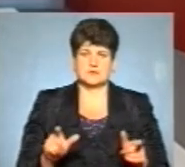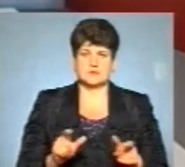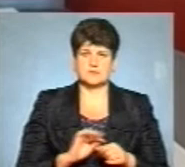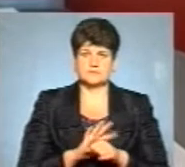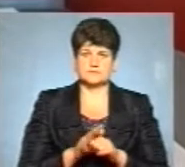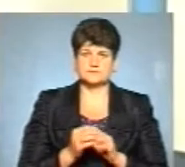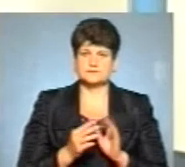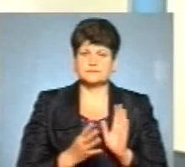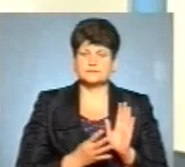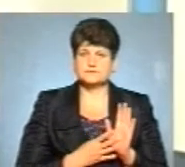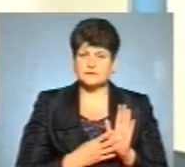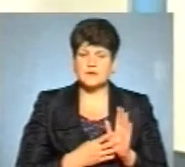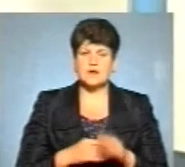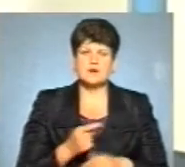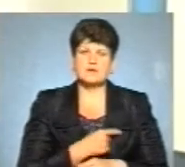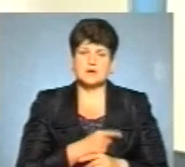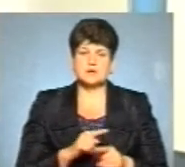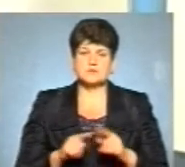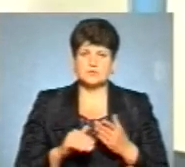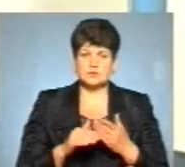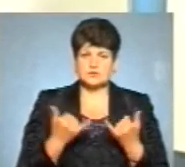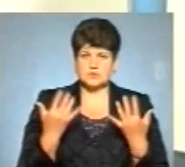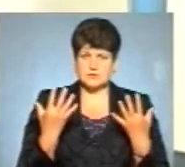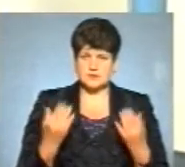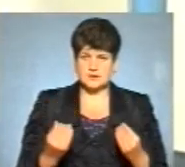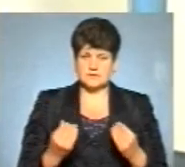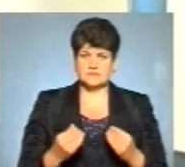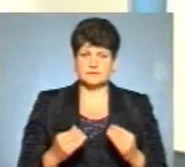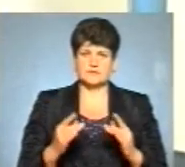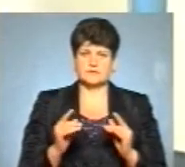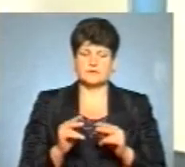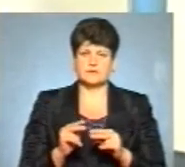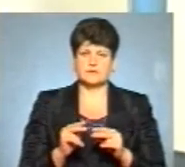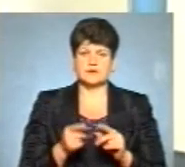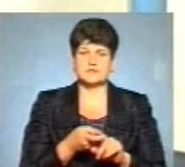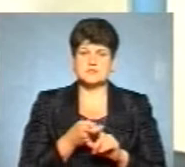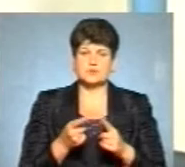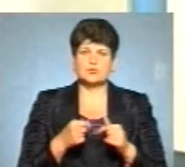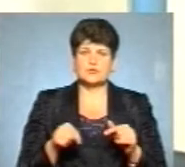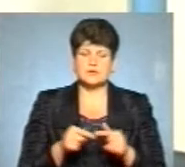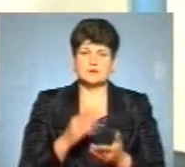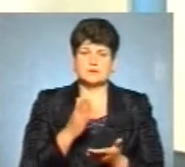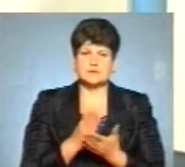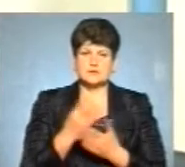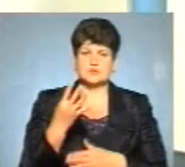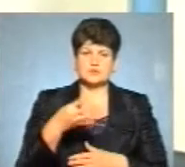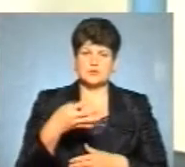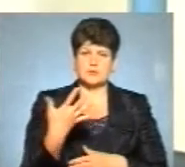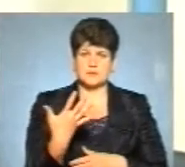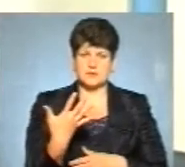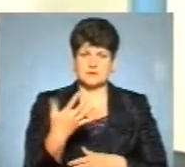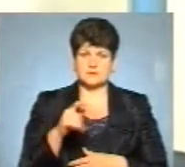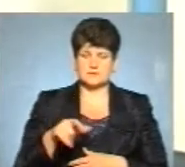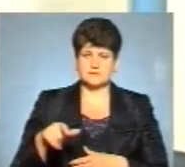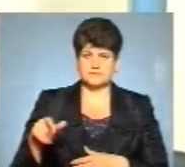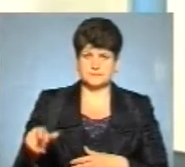COVID-19? На сьогоднішній день в лікарні швидкої допомоги на стаціонарному лікуванні в інфекційному відділенні знаходиться 45 пацієнтів